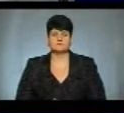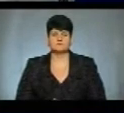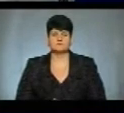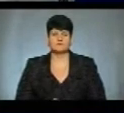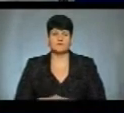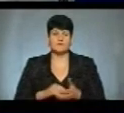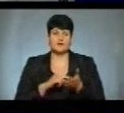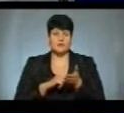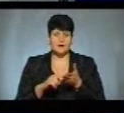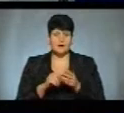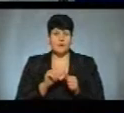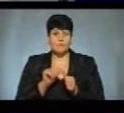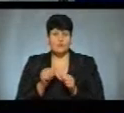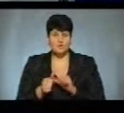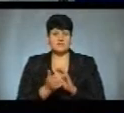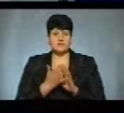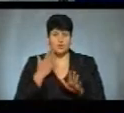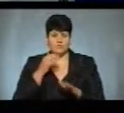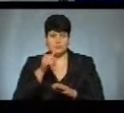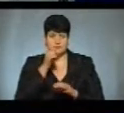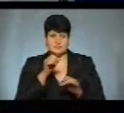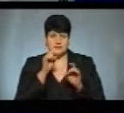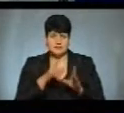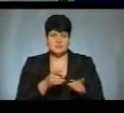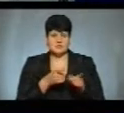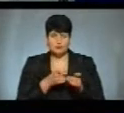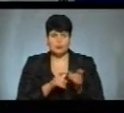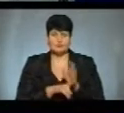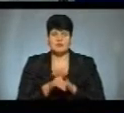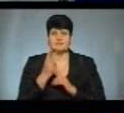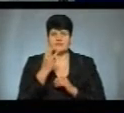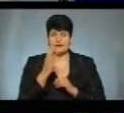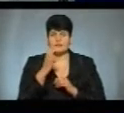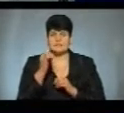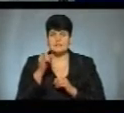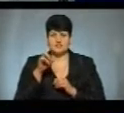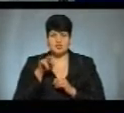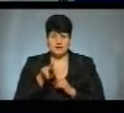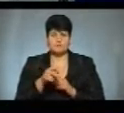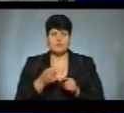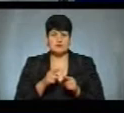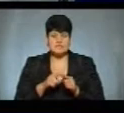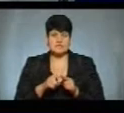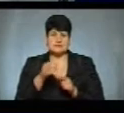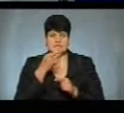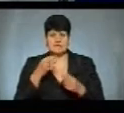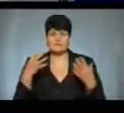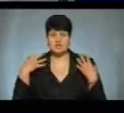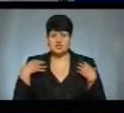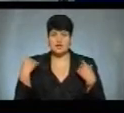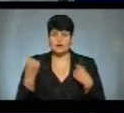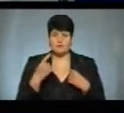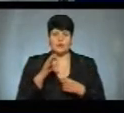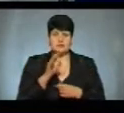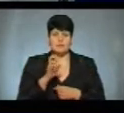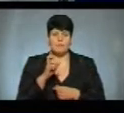Зазначу, позачерговий місячник добровільної здачі зброї стартував в області 3 січня. Про це під час прес-конференції повідомив начальник області Олександр